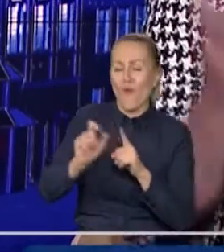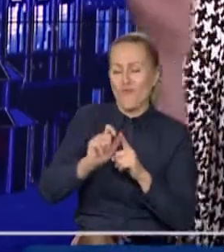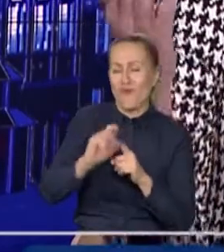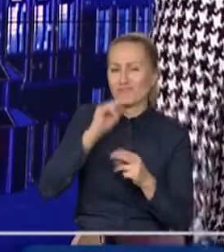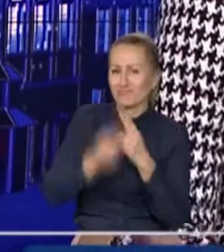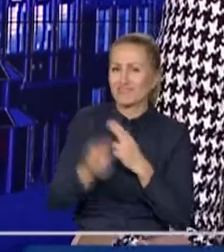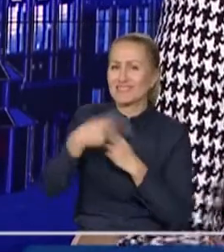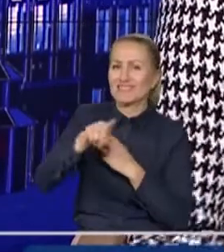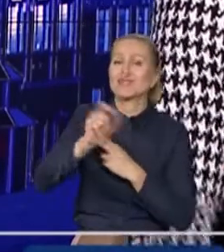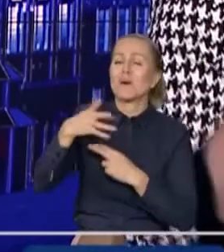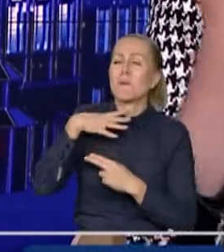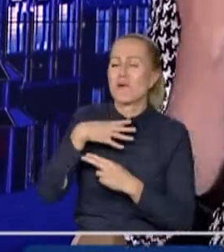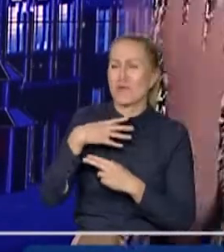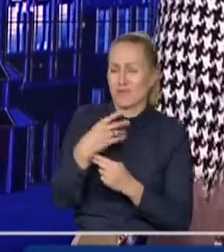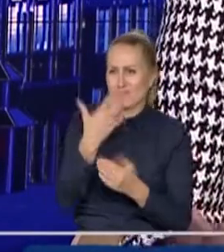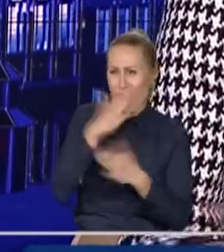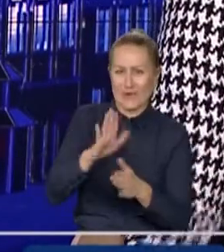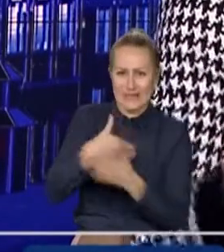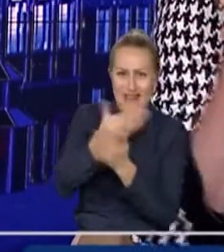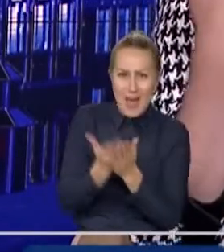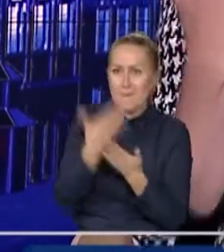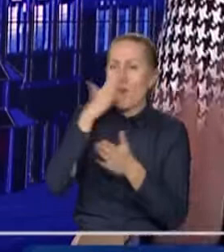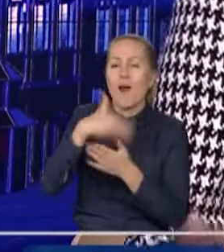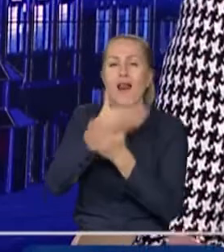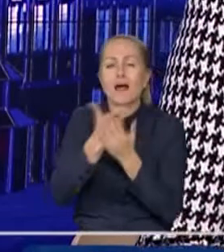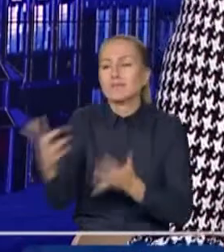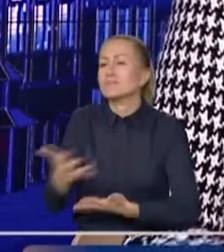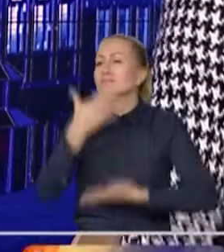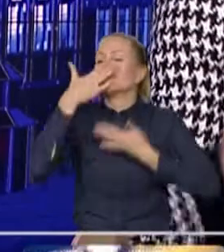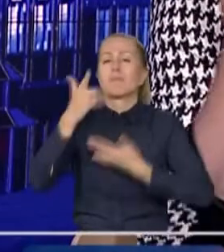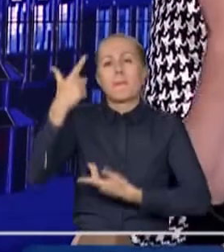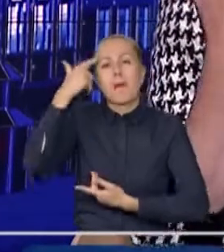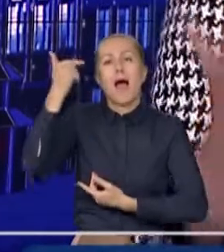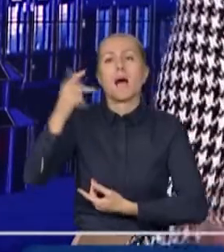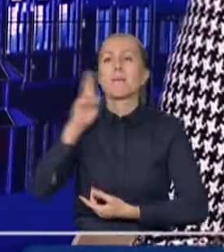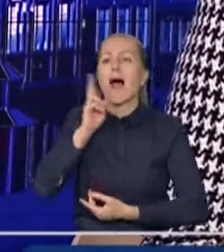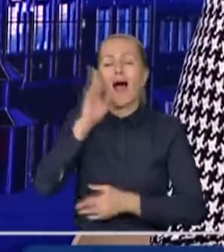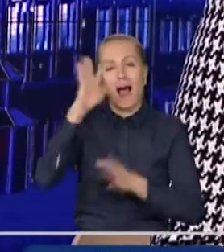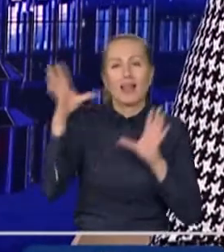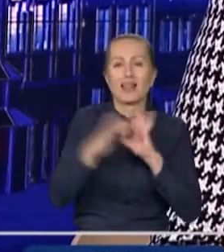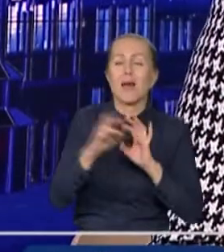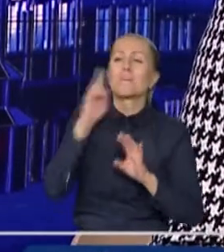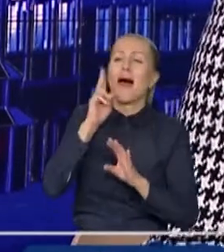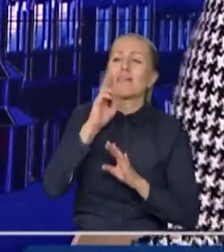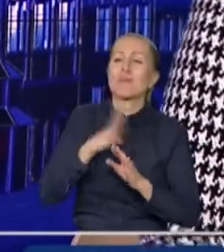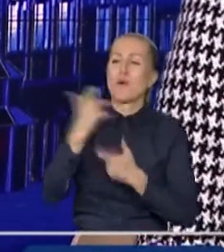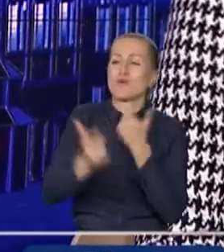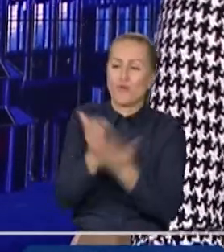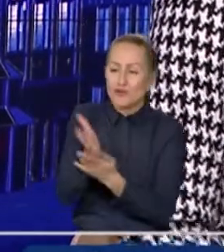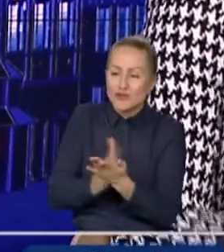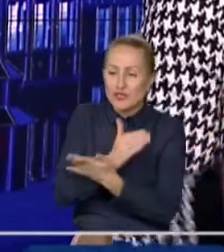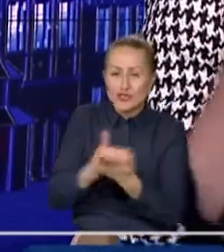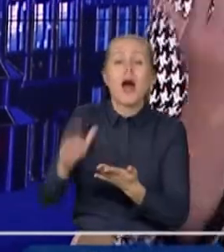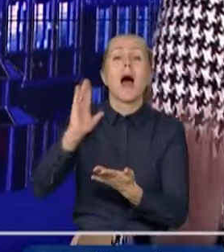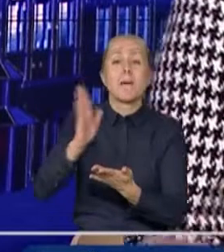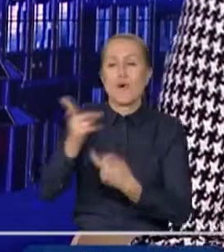język, prawda, z chlebem, wspomnianie o tym, jak chleb pachnie, jak przypomina matkę, jak ona składała na tym chlebie krzyż, zanim go